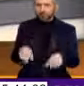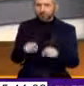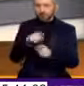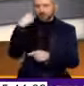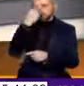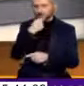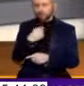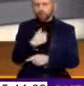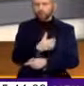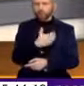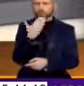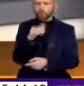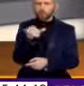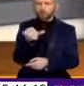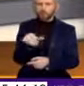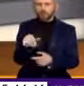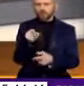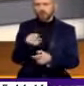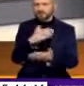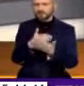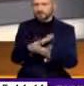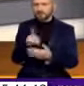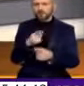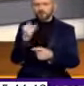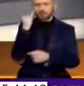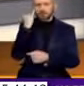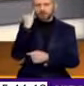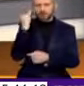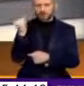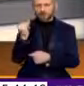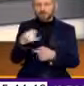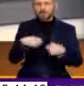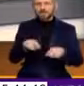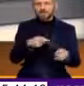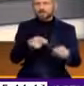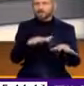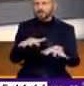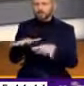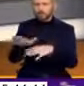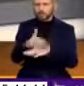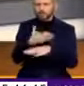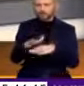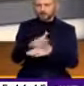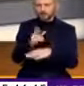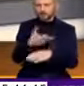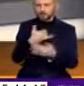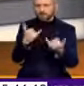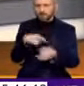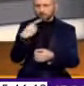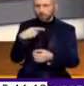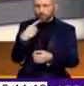я хочу запитати у вас, чи не здається вам, що ідея децентралізації, розподілення, як ми зараз говоримо